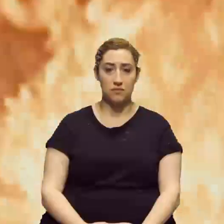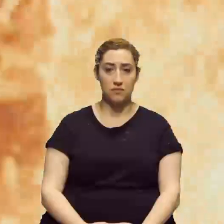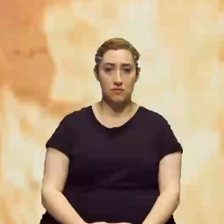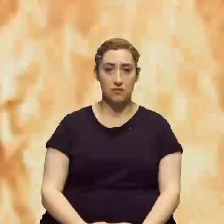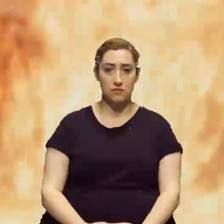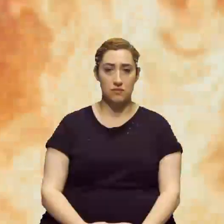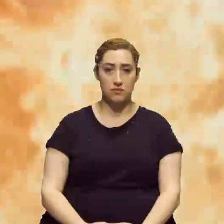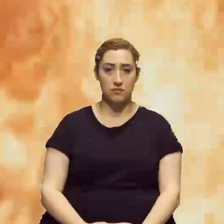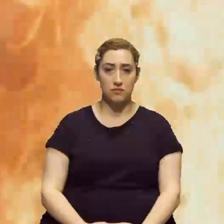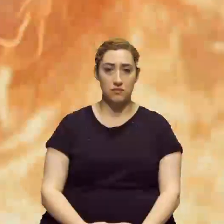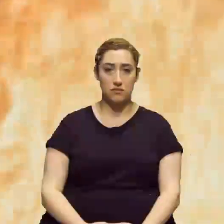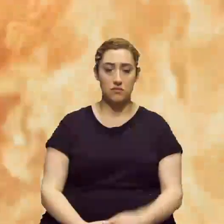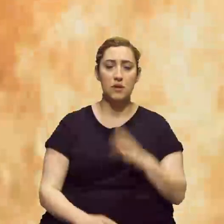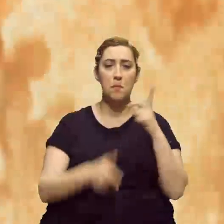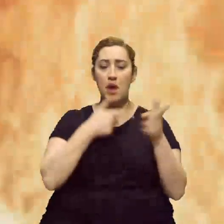yere düştü.